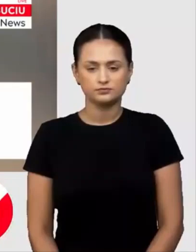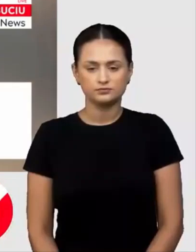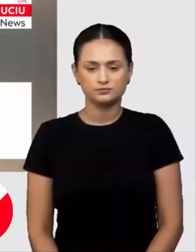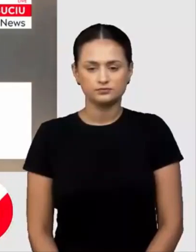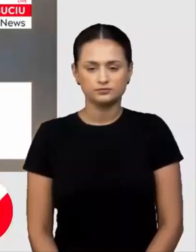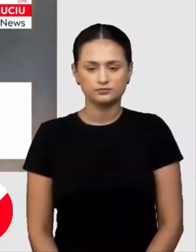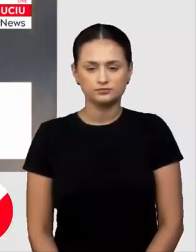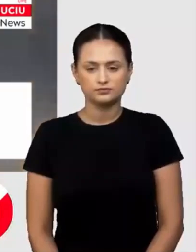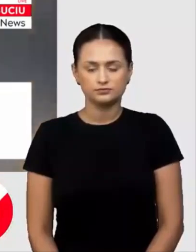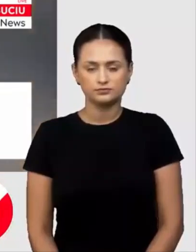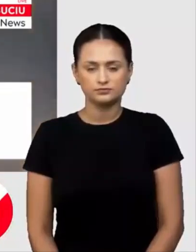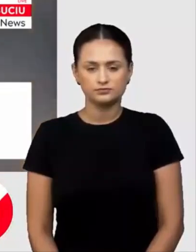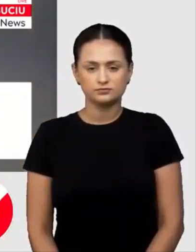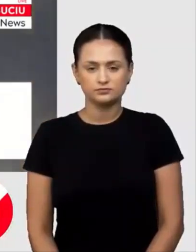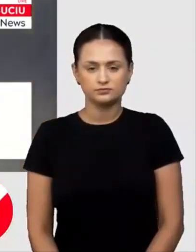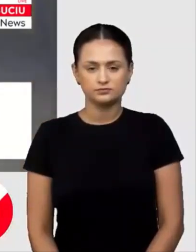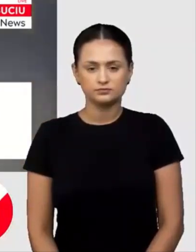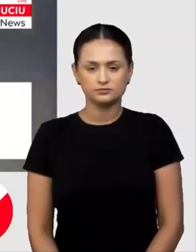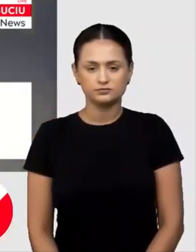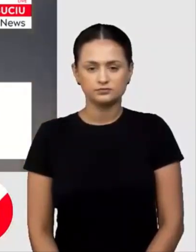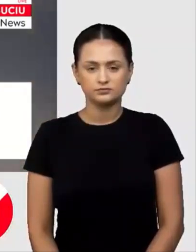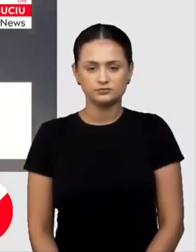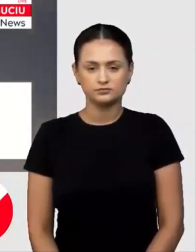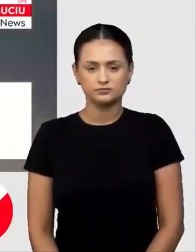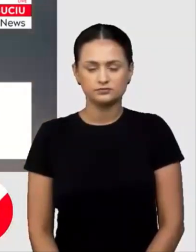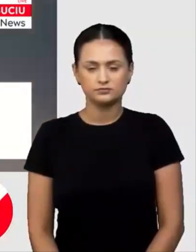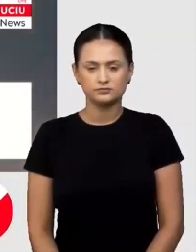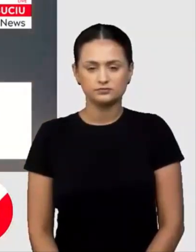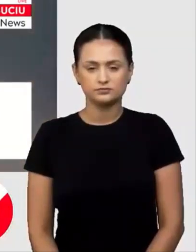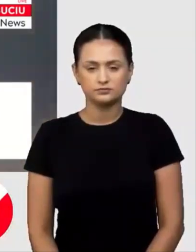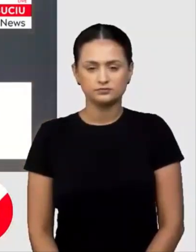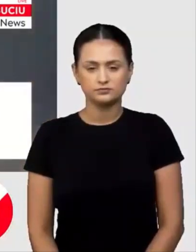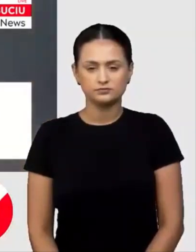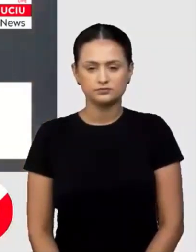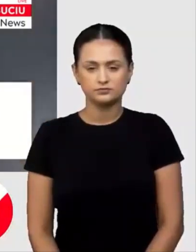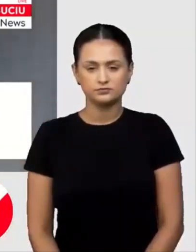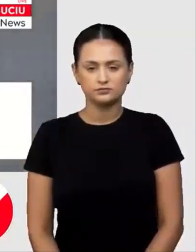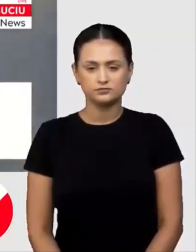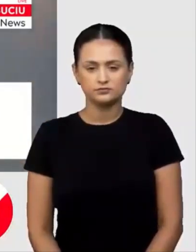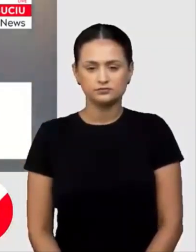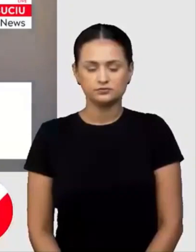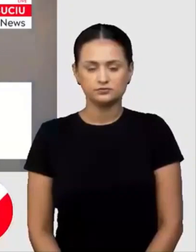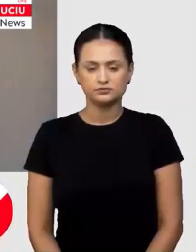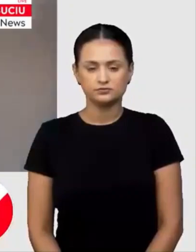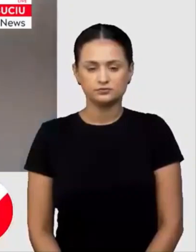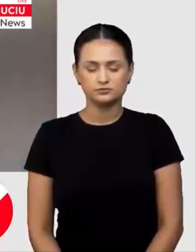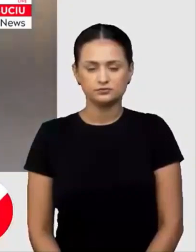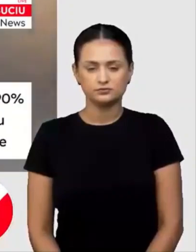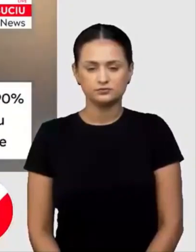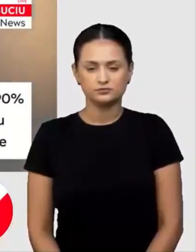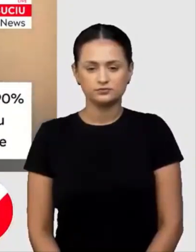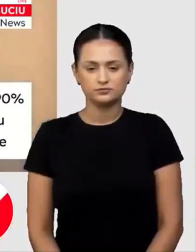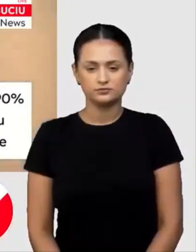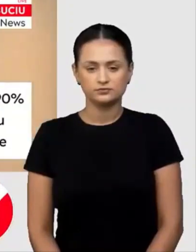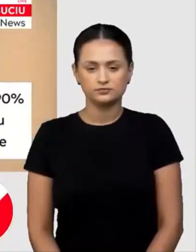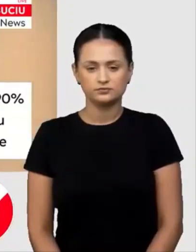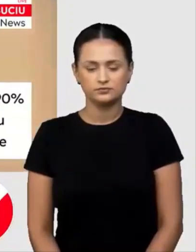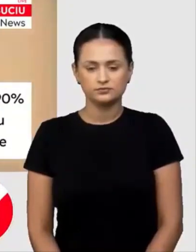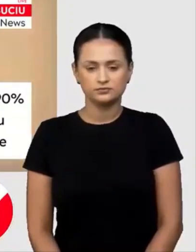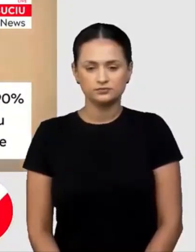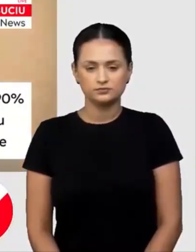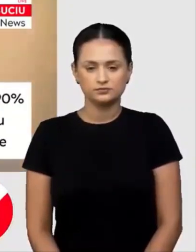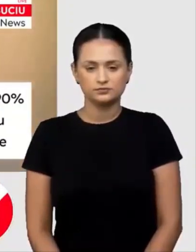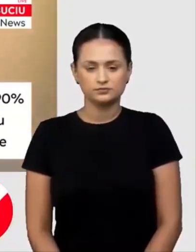decedați cu bărbatul și femeia soț și soție care și au pierdut viața în urma exploziei de la